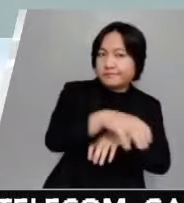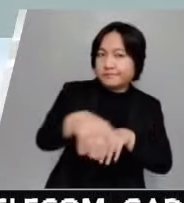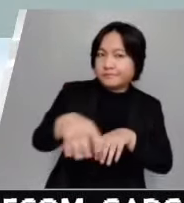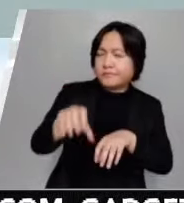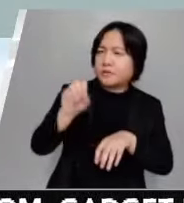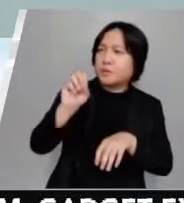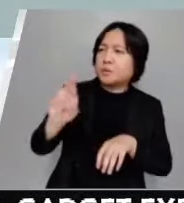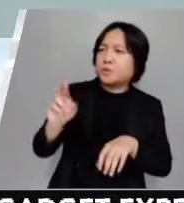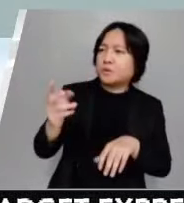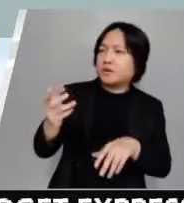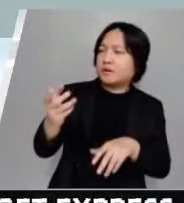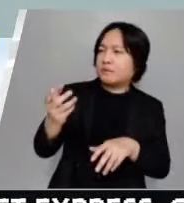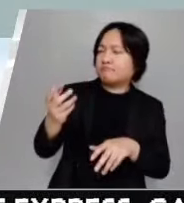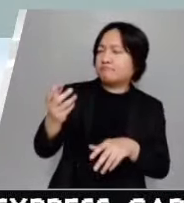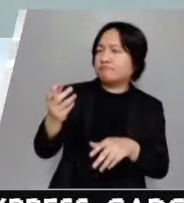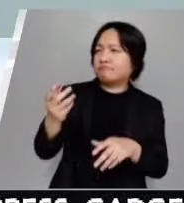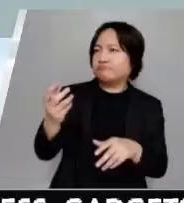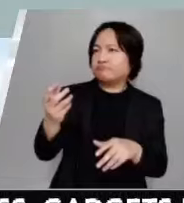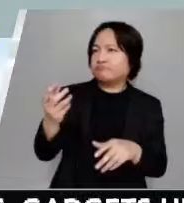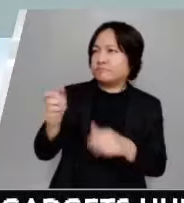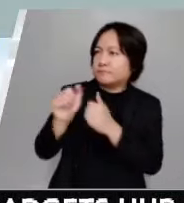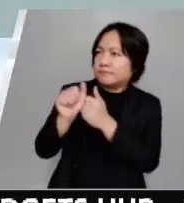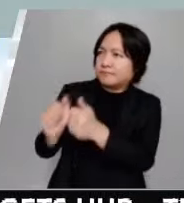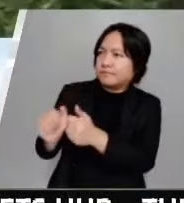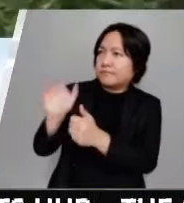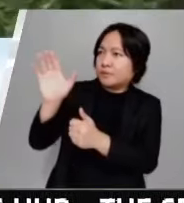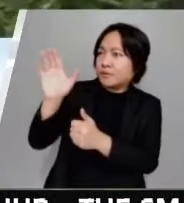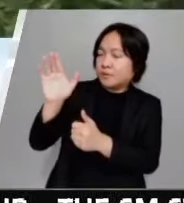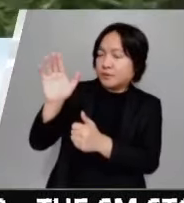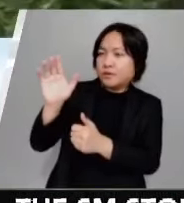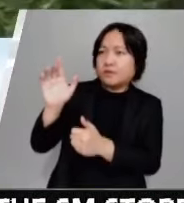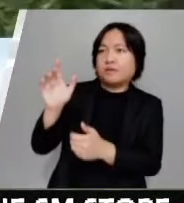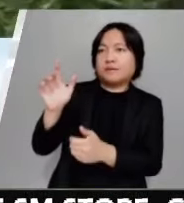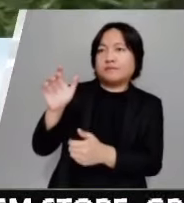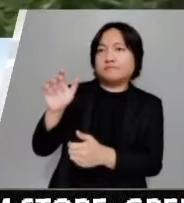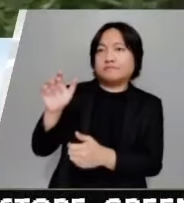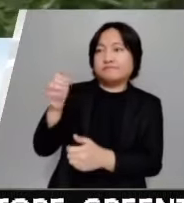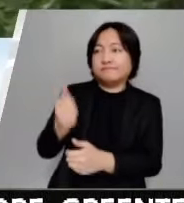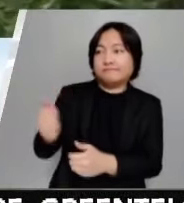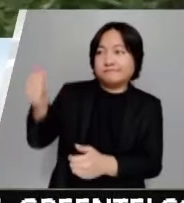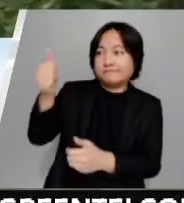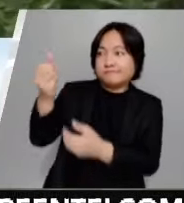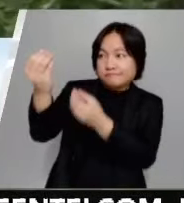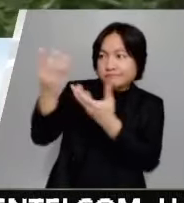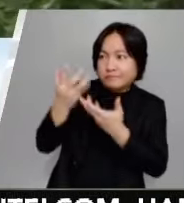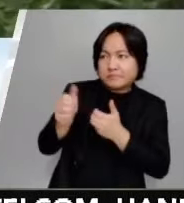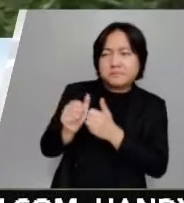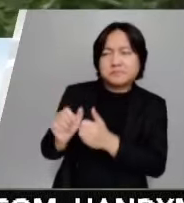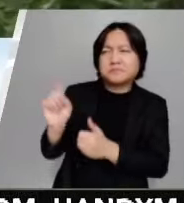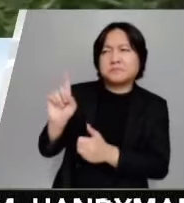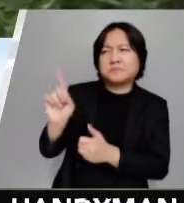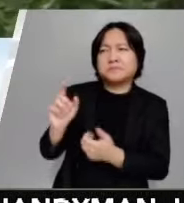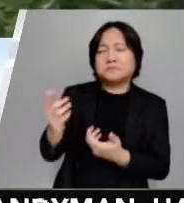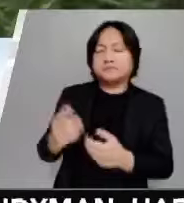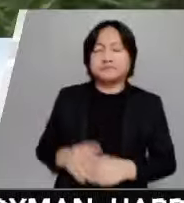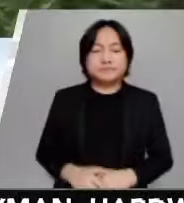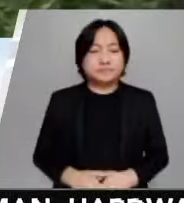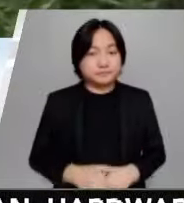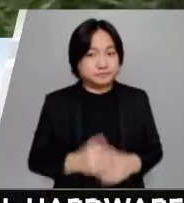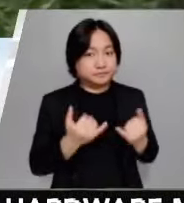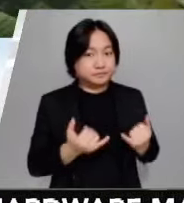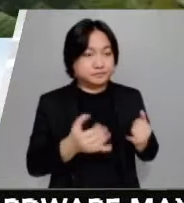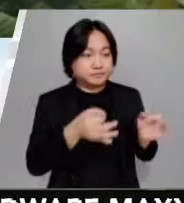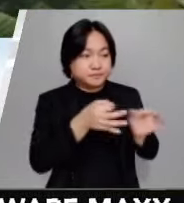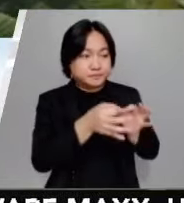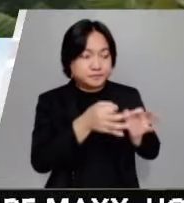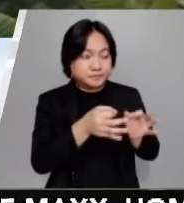abiso na ibibigay po ng mga autoridad ah sa ngayon nananatili pa rin ang rekomendasyon natin na walang tao sa loob ng 4